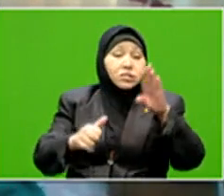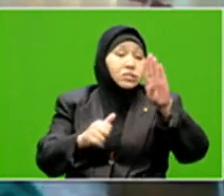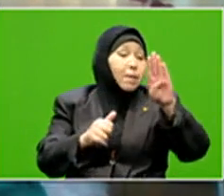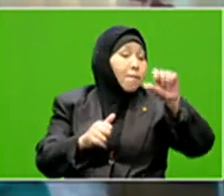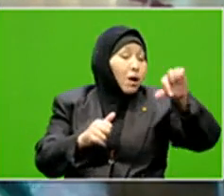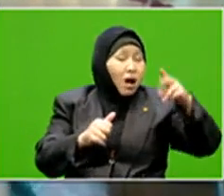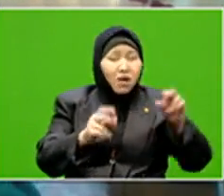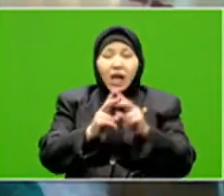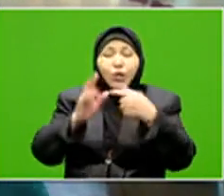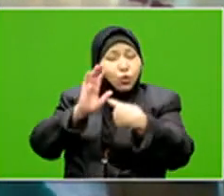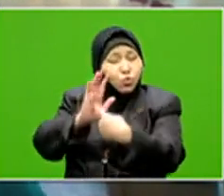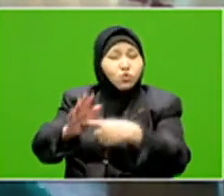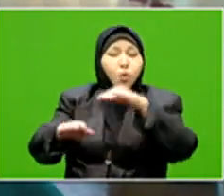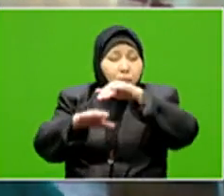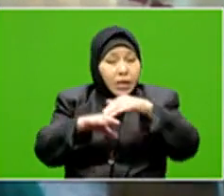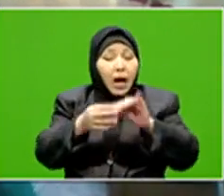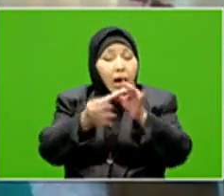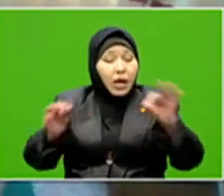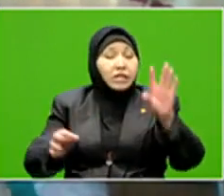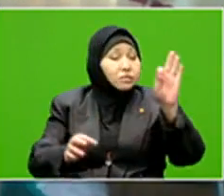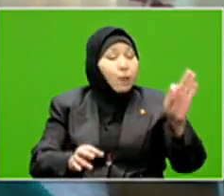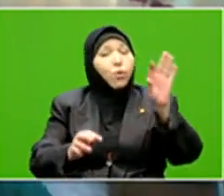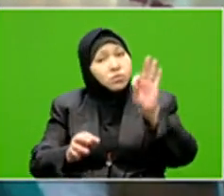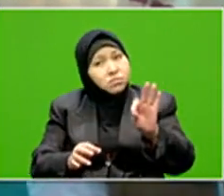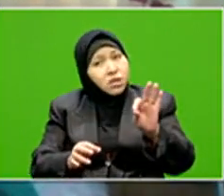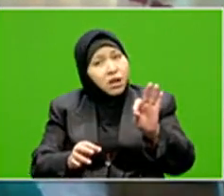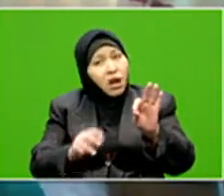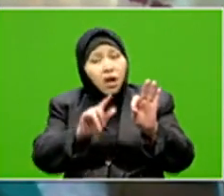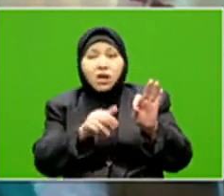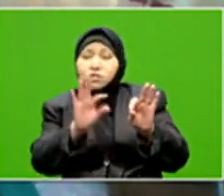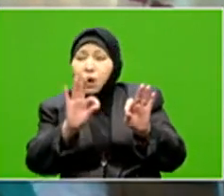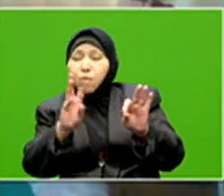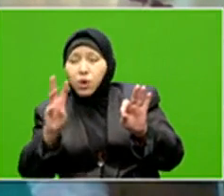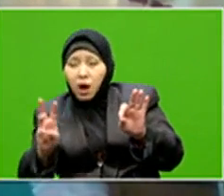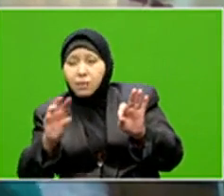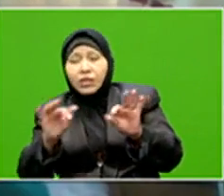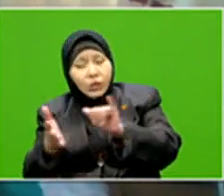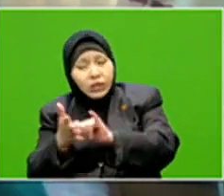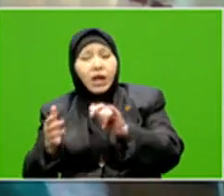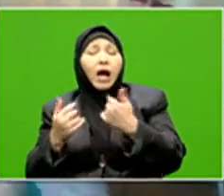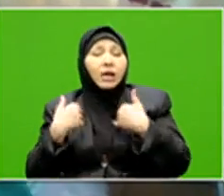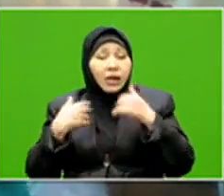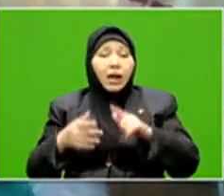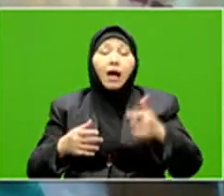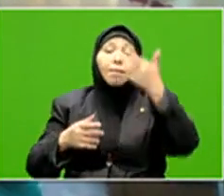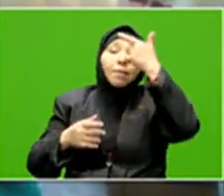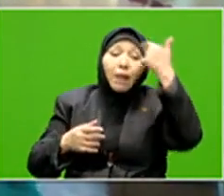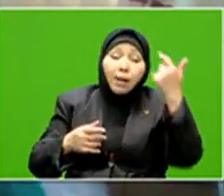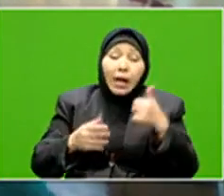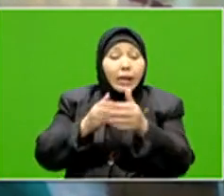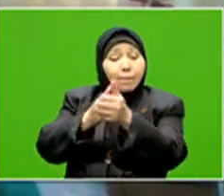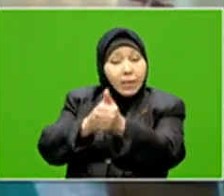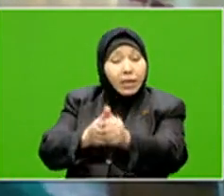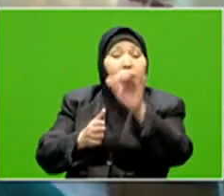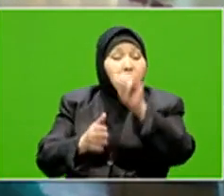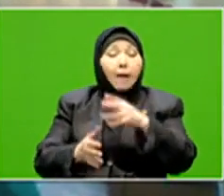besar yang hendak ditunjukkan daripada ayat 99, 96 sampai 99 ini ialah akibat daripada kepimpinan